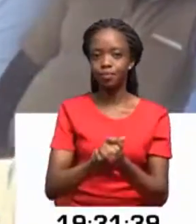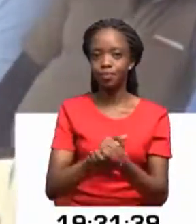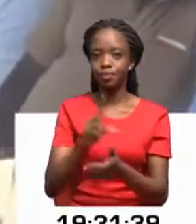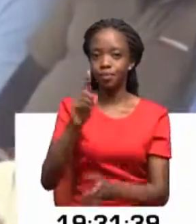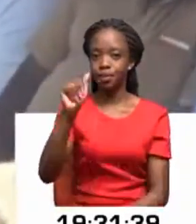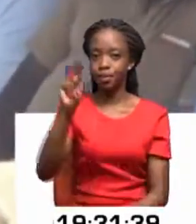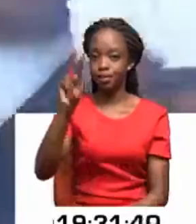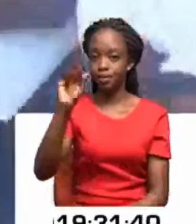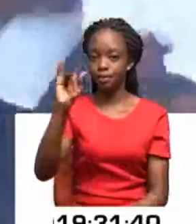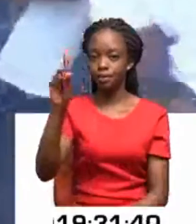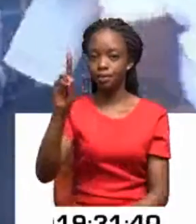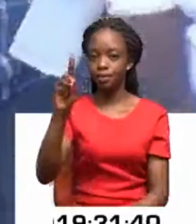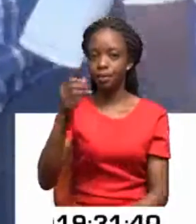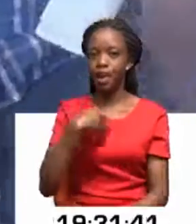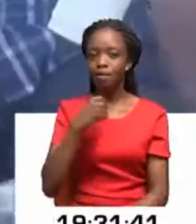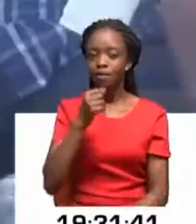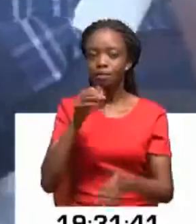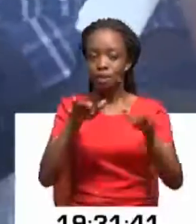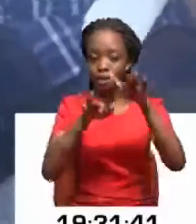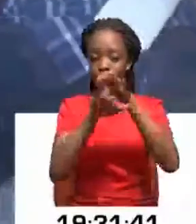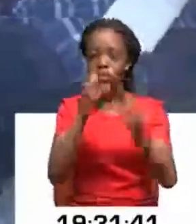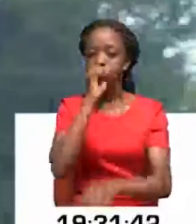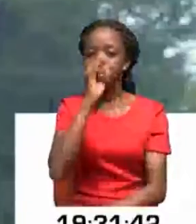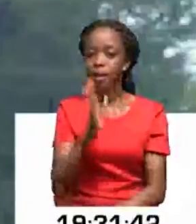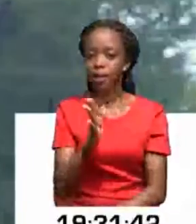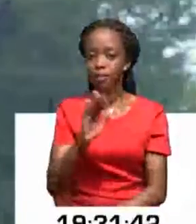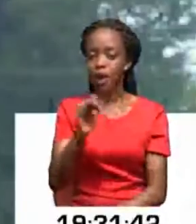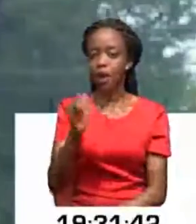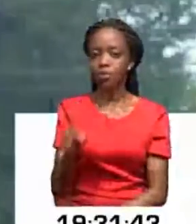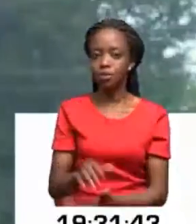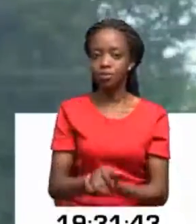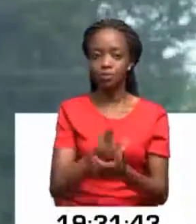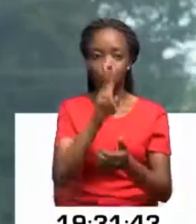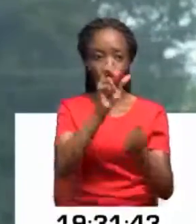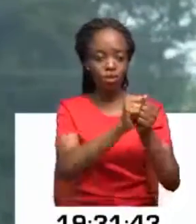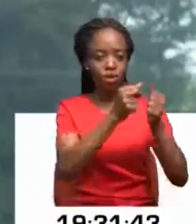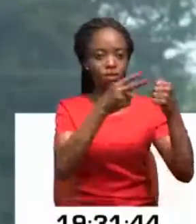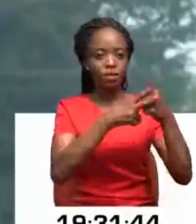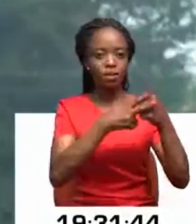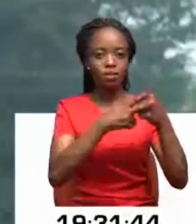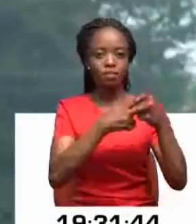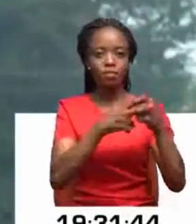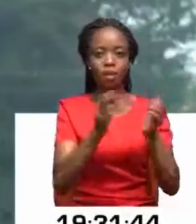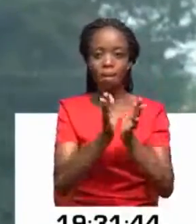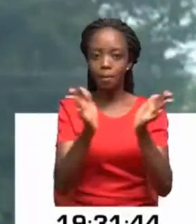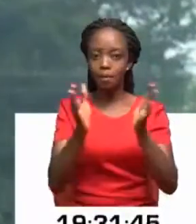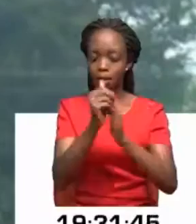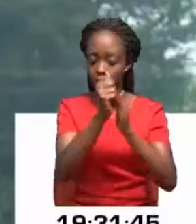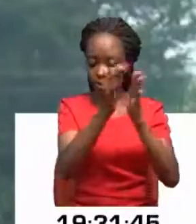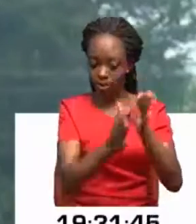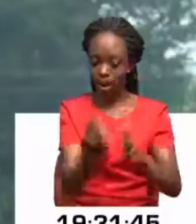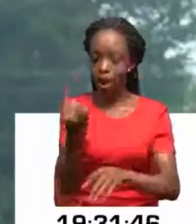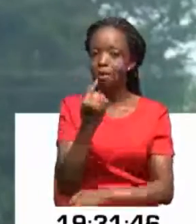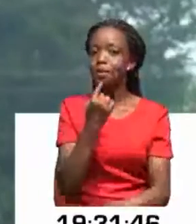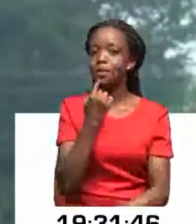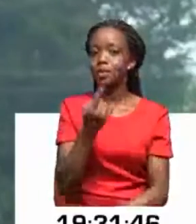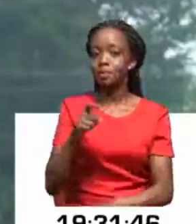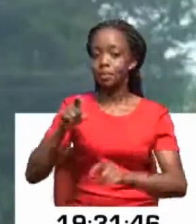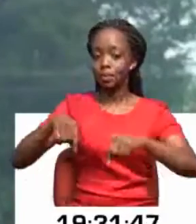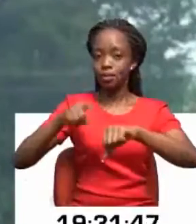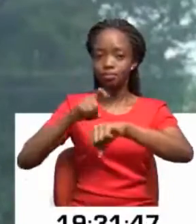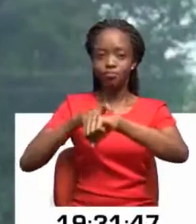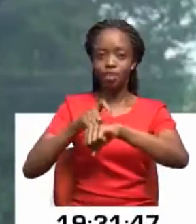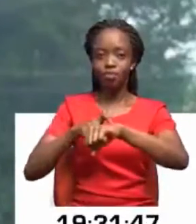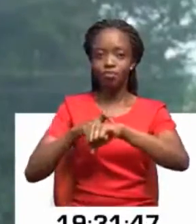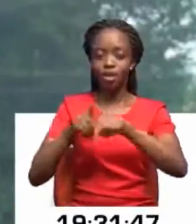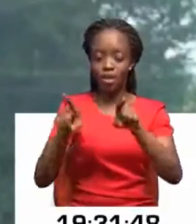ni aliyekuwa naibu speaker wa kaunti ya Trans Nzoia. 2017 party leader wakaruto wakatuambia raundi hii sisi